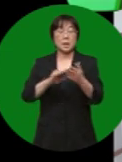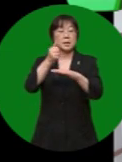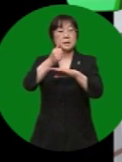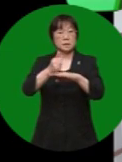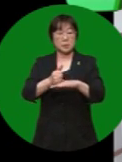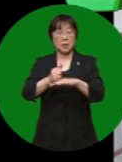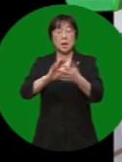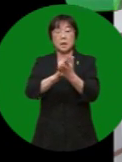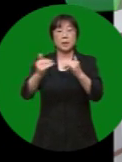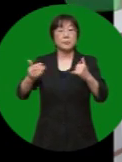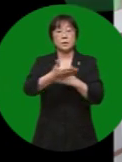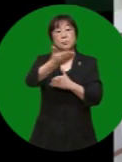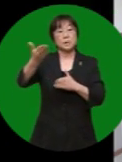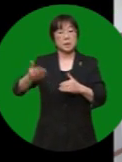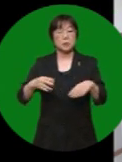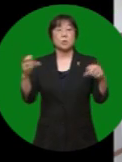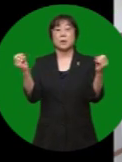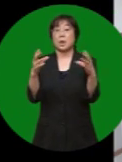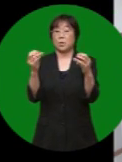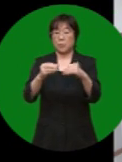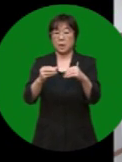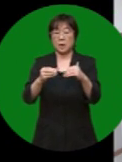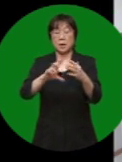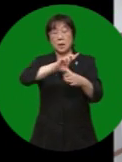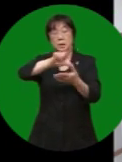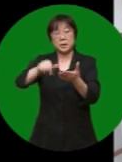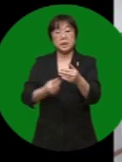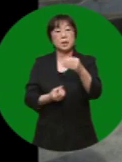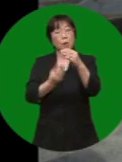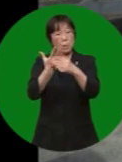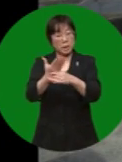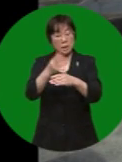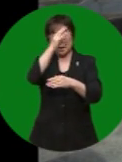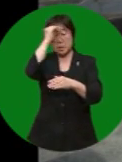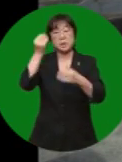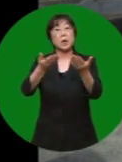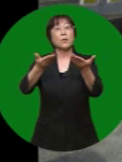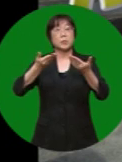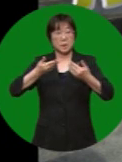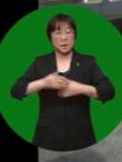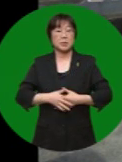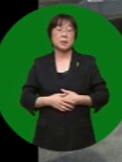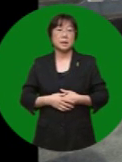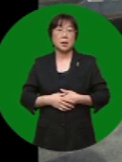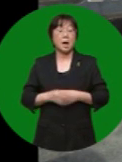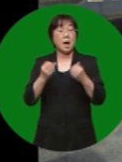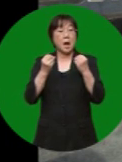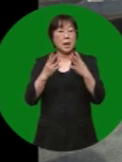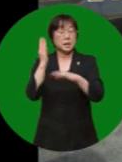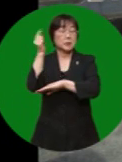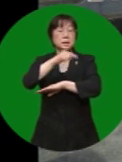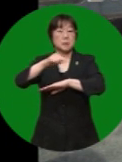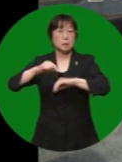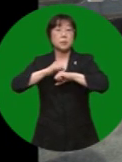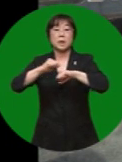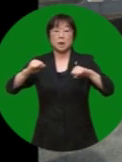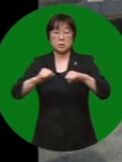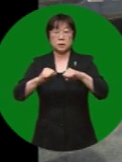知事が県民の皆様と対話し、地域から湧き出る知恵をいただき、新たな施策に生か